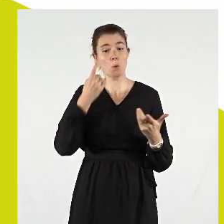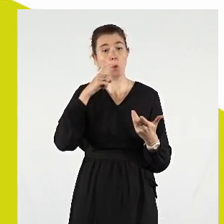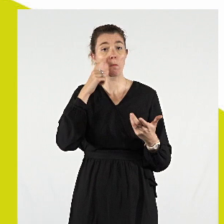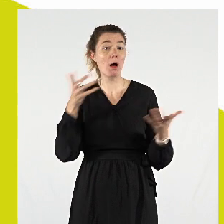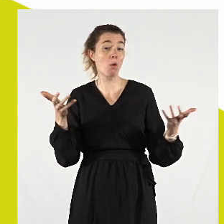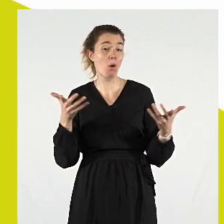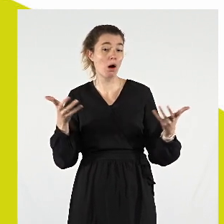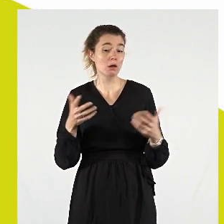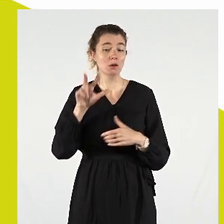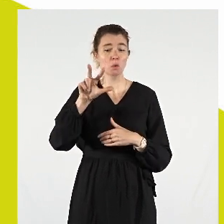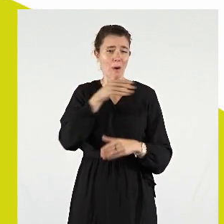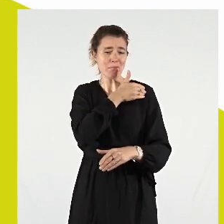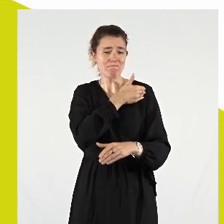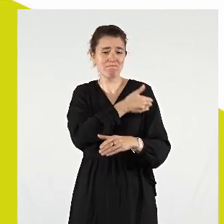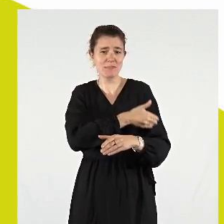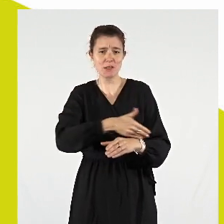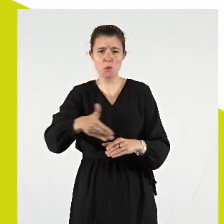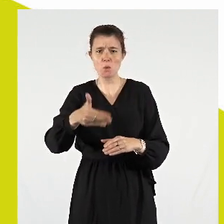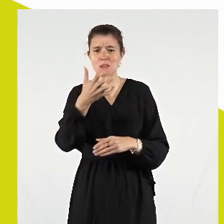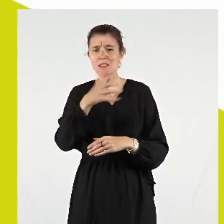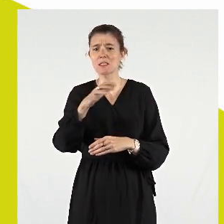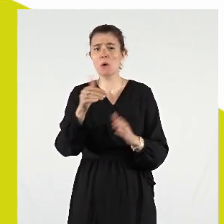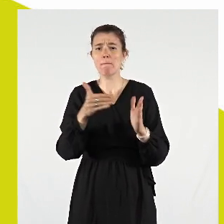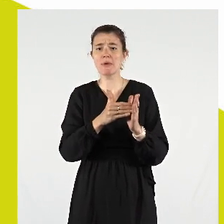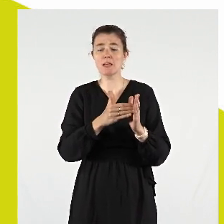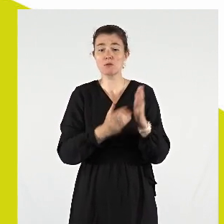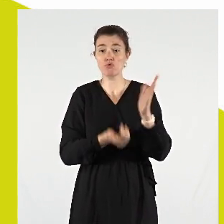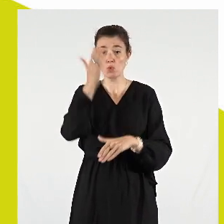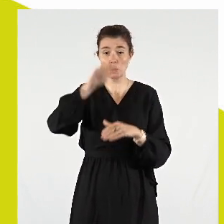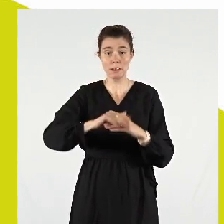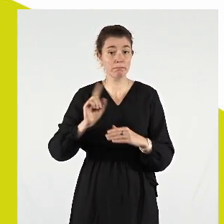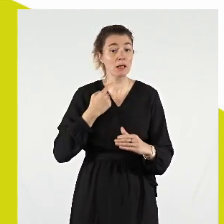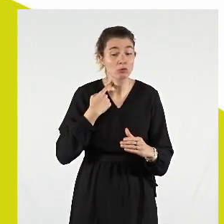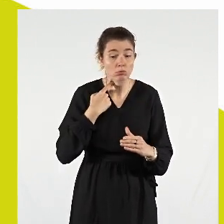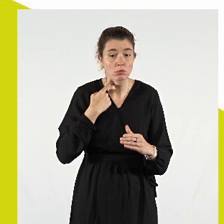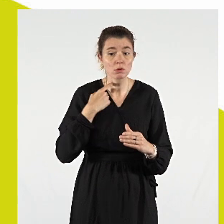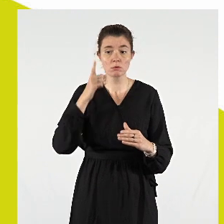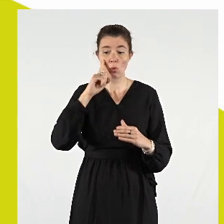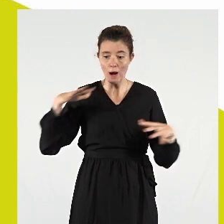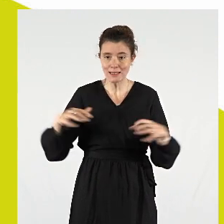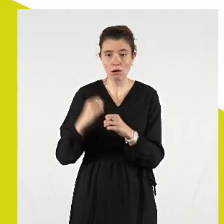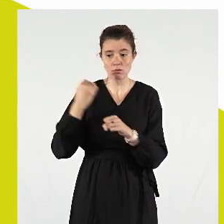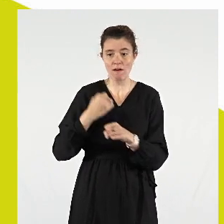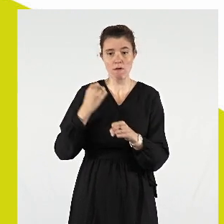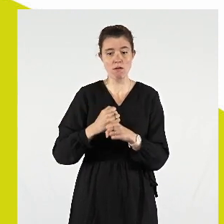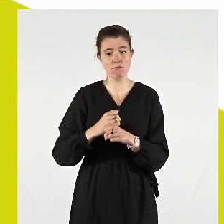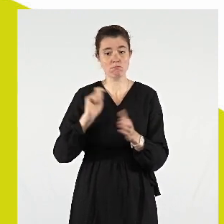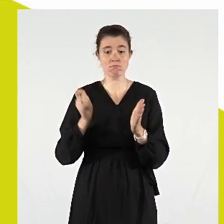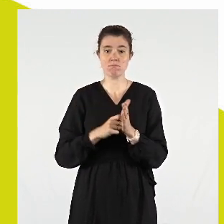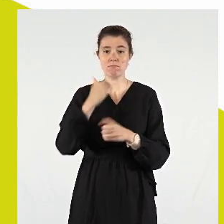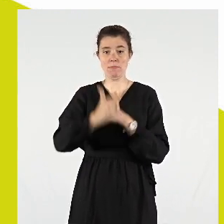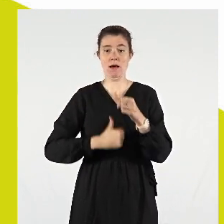3 500 000 journées ont été perdues au titre des accidents du travail pendant l'année 2019, et ça ne